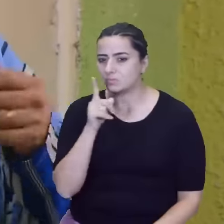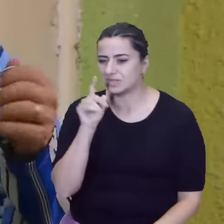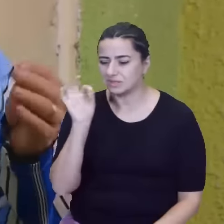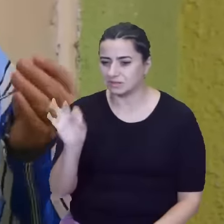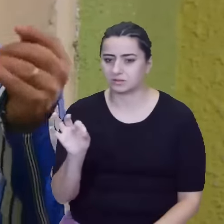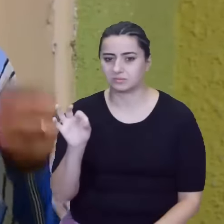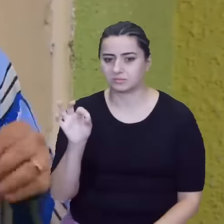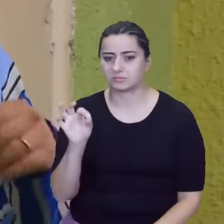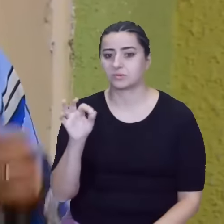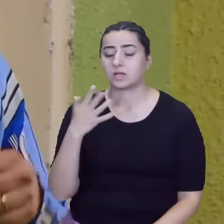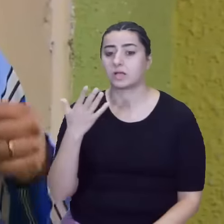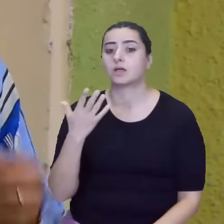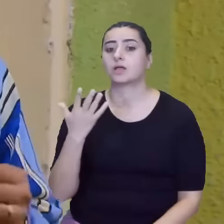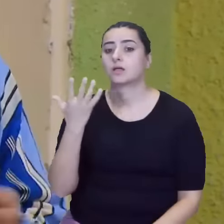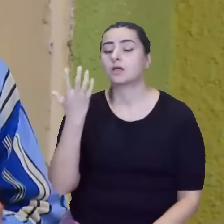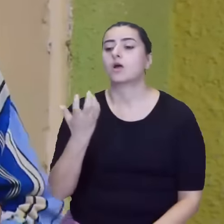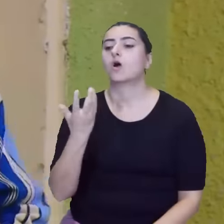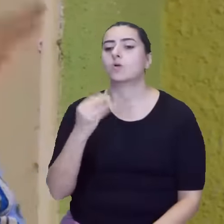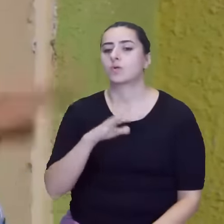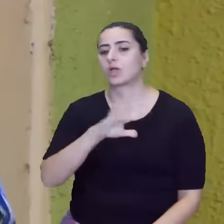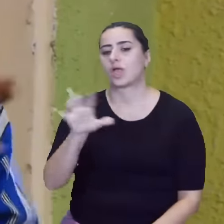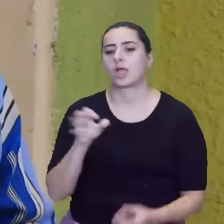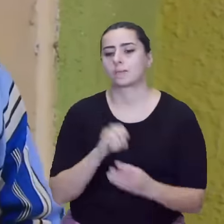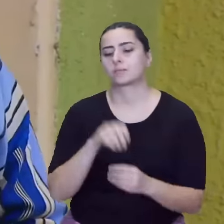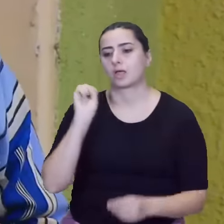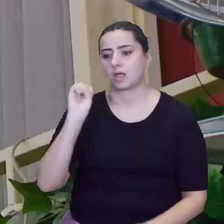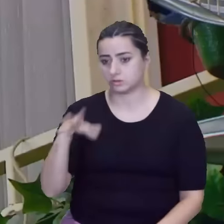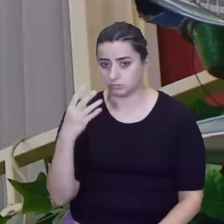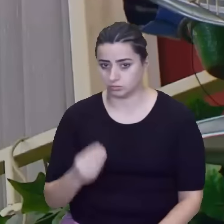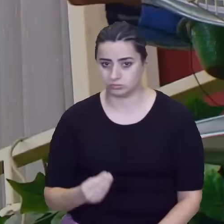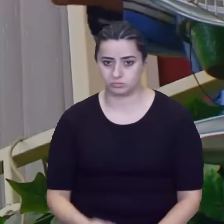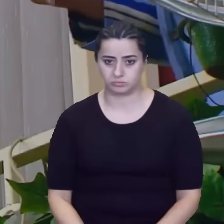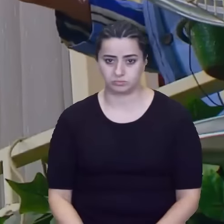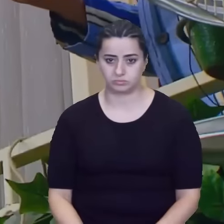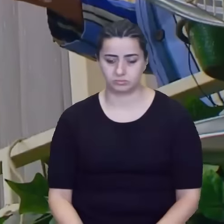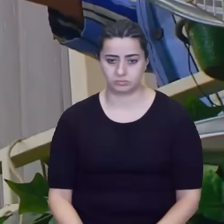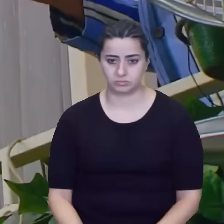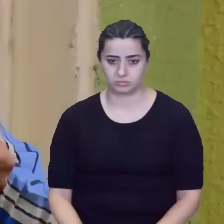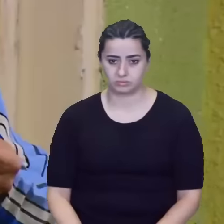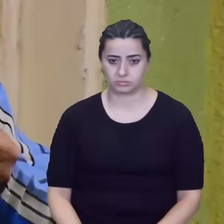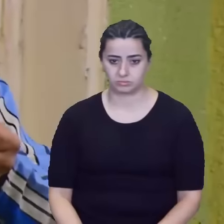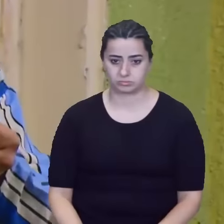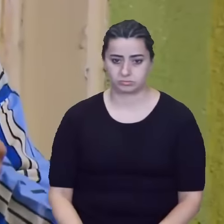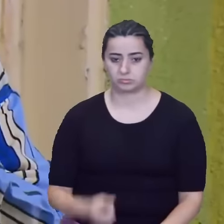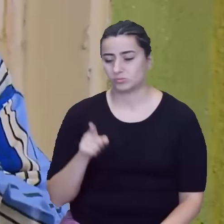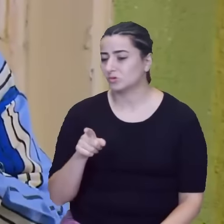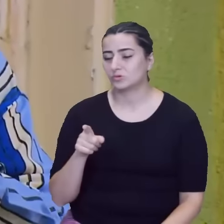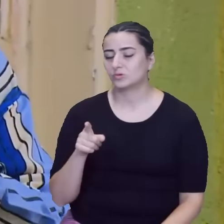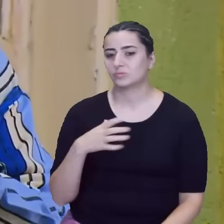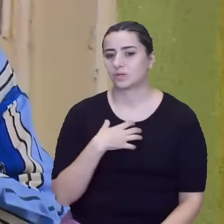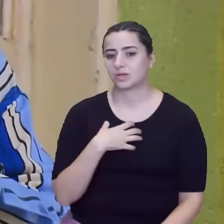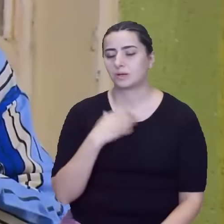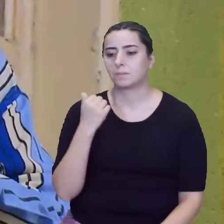şunu takacağım. Göstekli saat. Eğer yayını alamazsak söküp atacağım, tamam mı? Bak bunu var ya. Aşağıdan izleniyorlar.